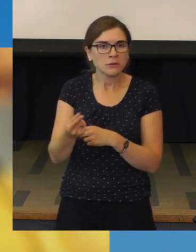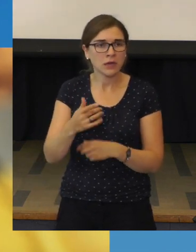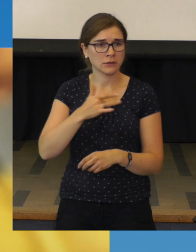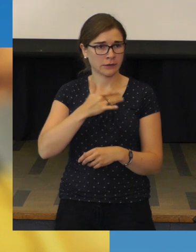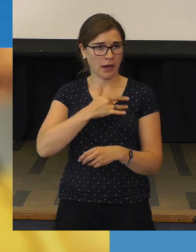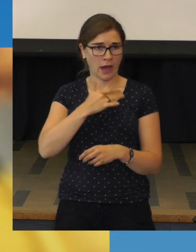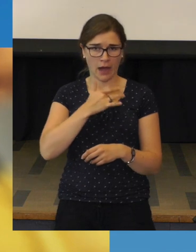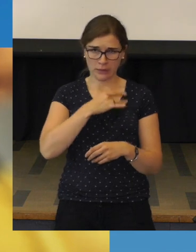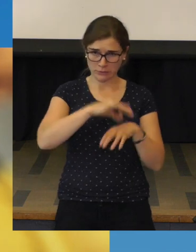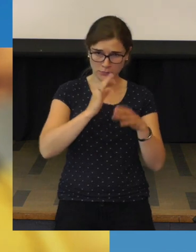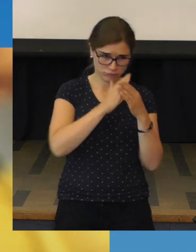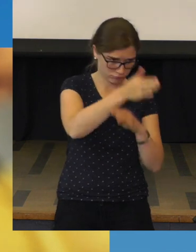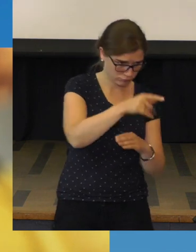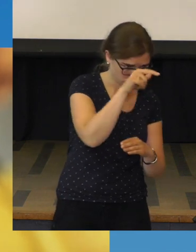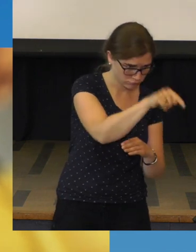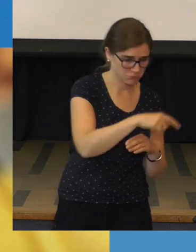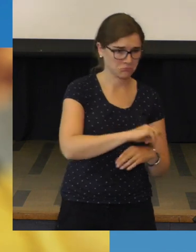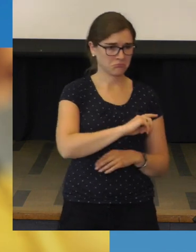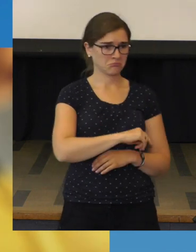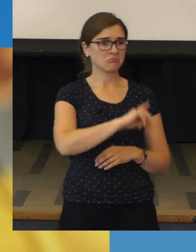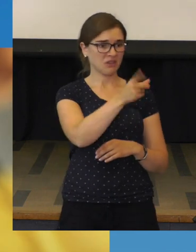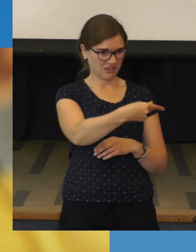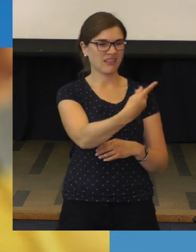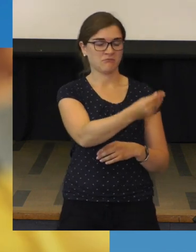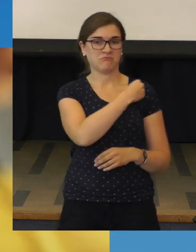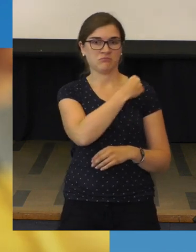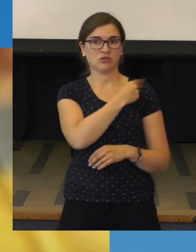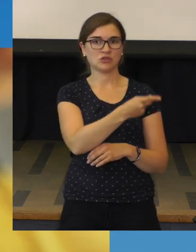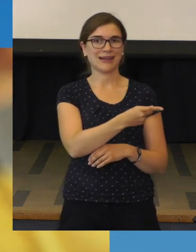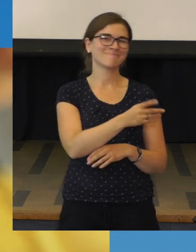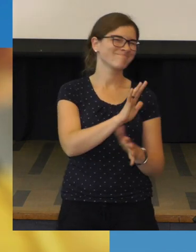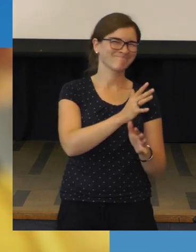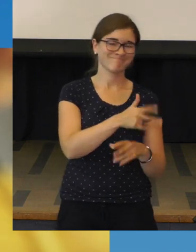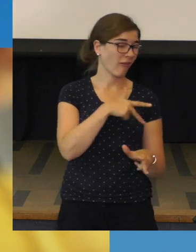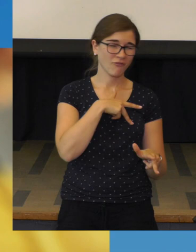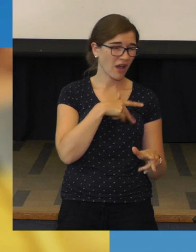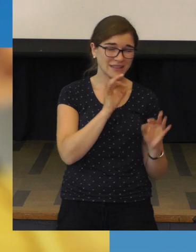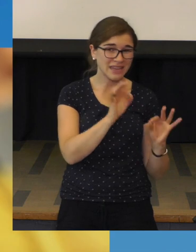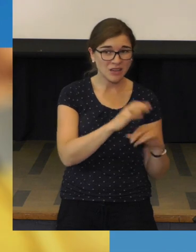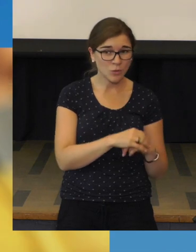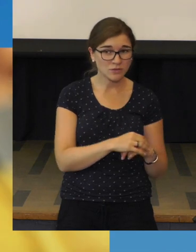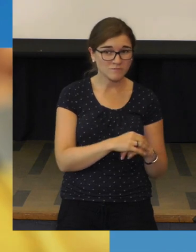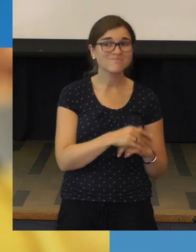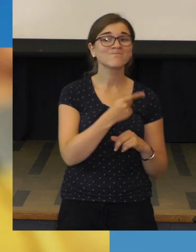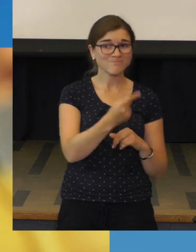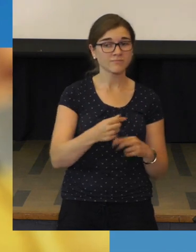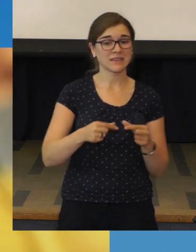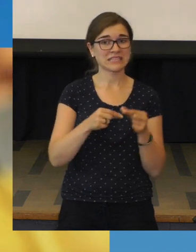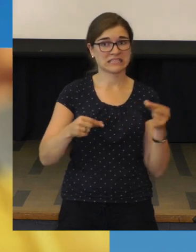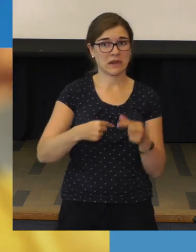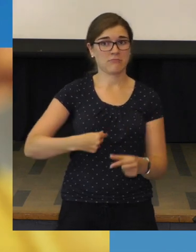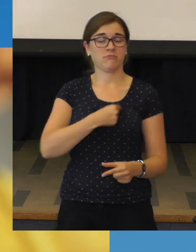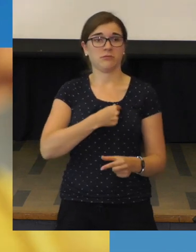Kardiologie dann gelandet und da wurde mir gesagt, ja, das ist auch nicht gut, was bei Ihnen ist. Wir müssen Stents